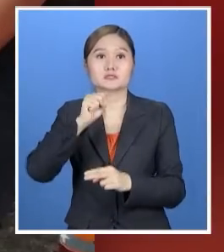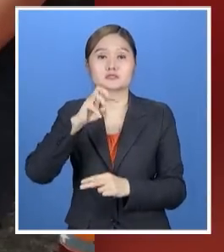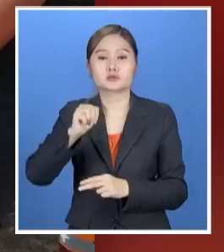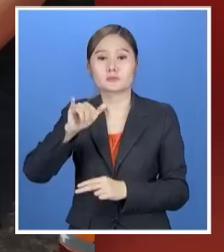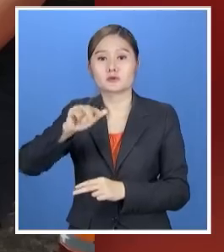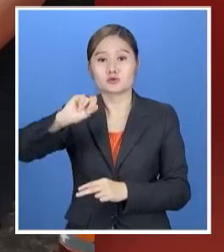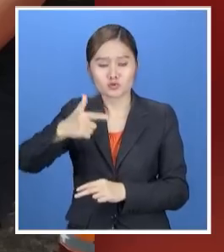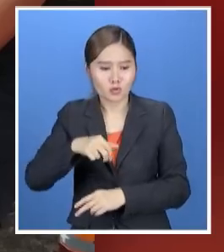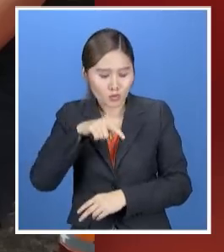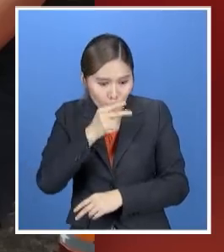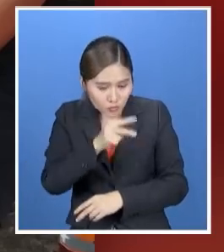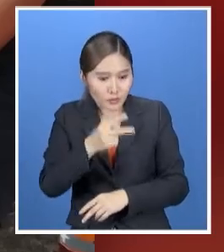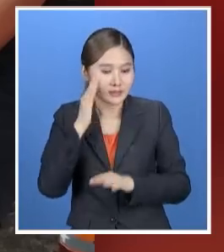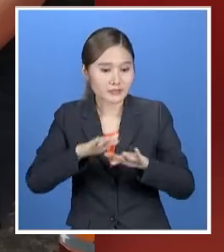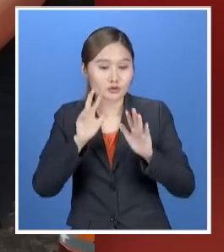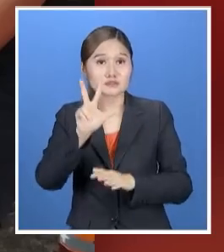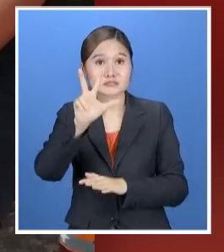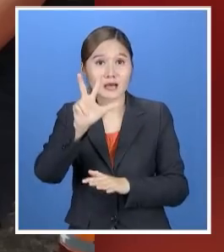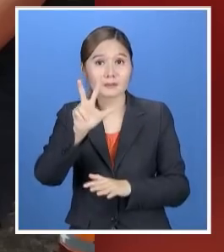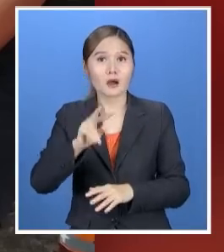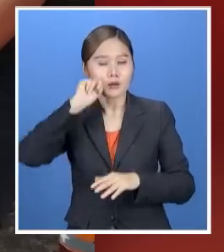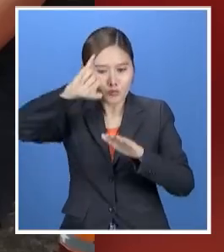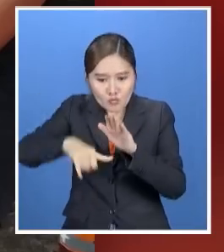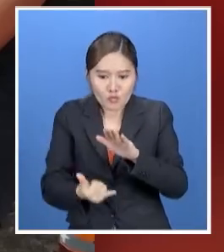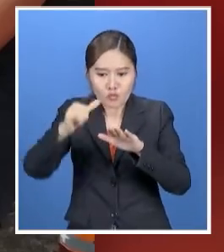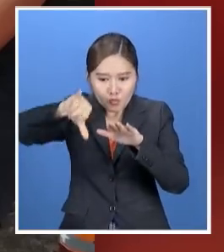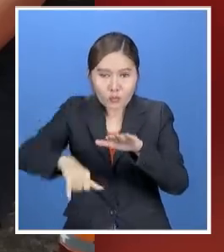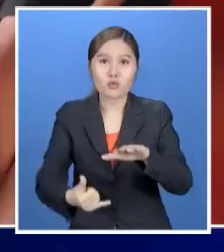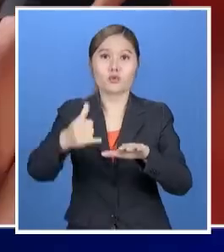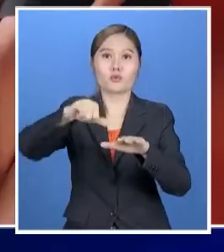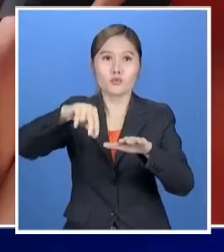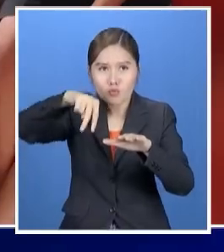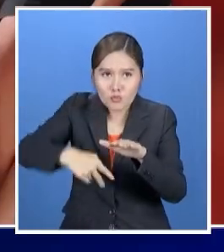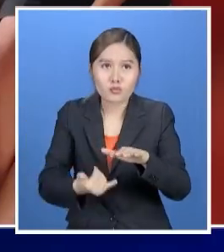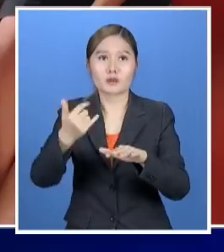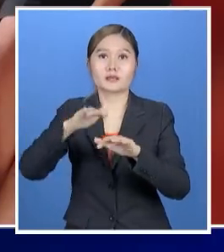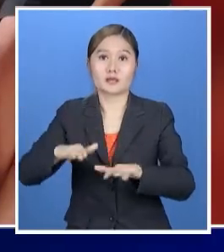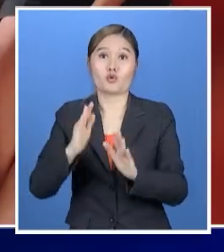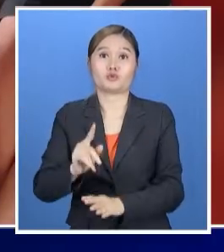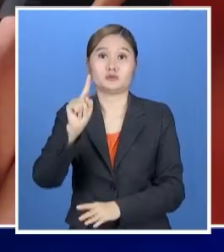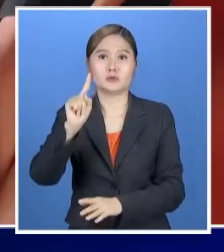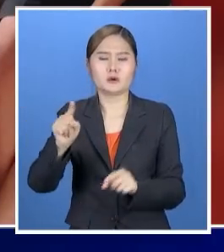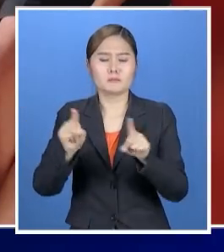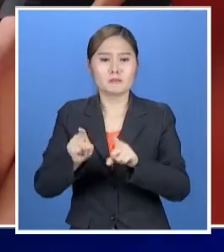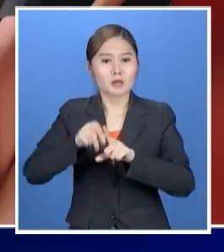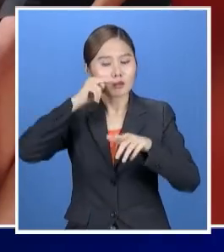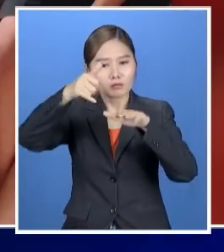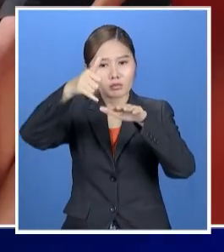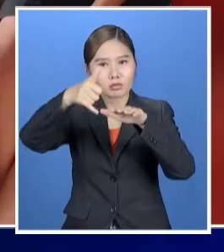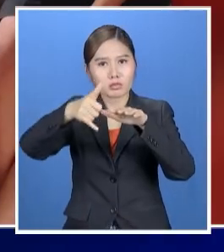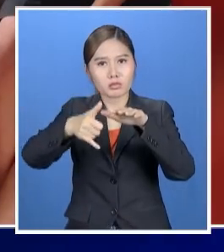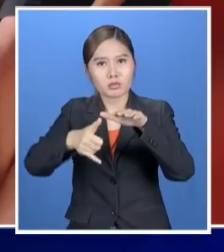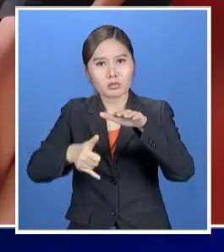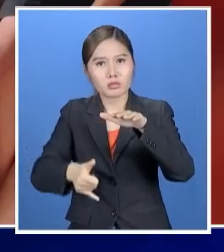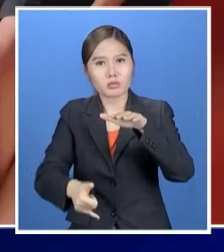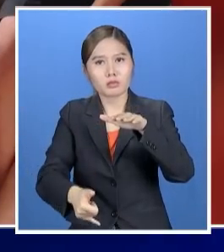ท่านก็เลยเดินไปดูเห็นเด็ก3คนดำผุดดำโผล่อยู่ตรงท่าน้ำตรงนั้นแล้วมีเด็กคนหนึ่งเหมือนกำลังจะจมถูก